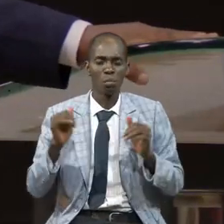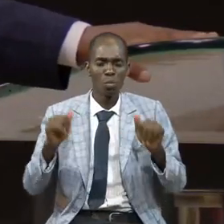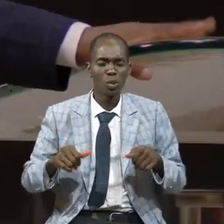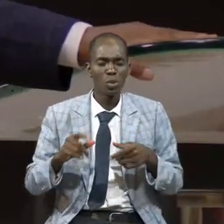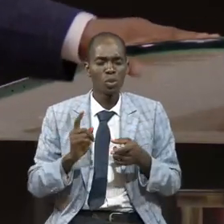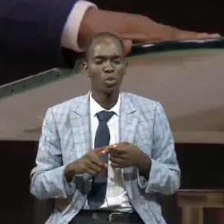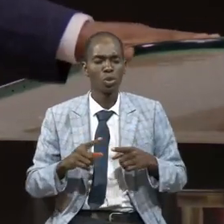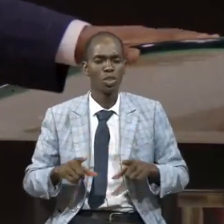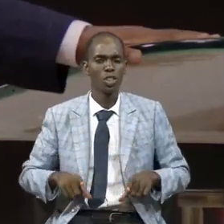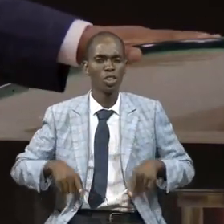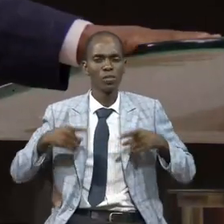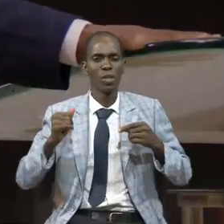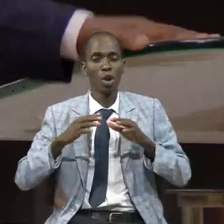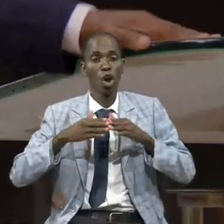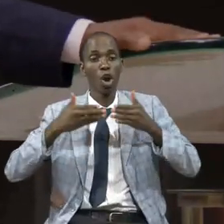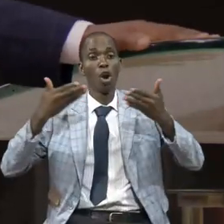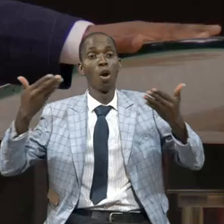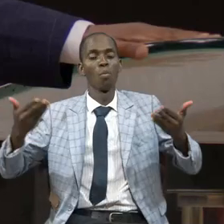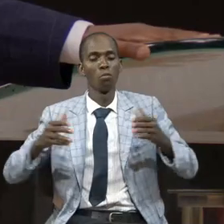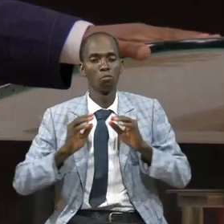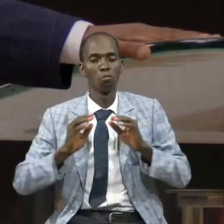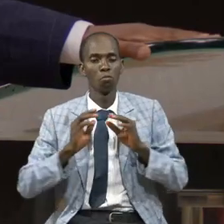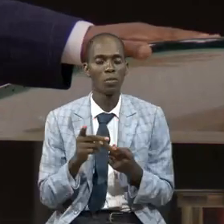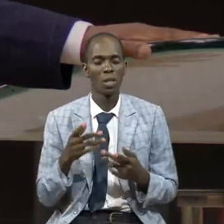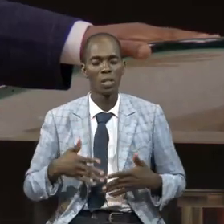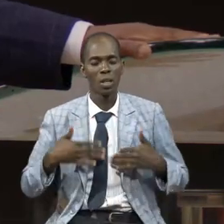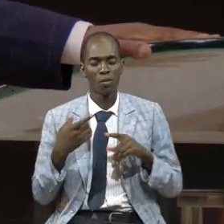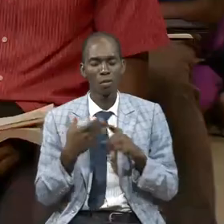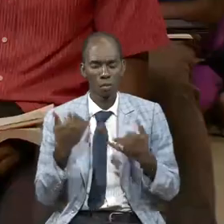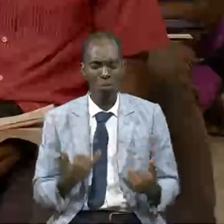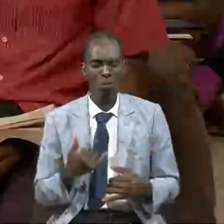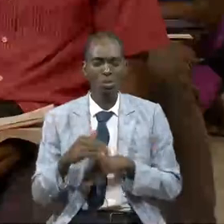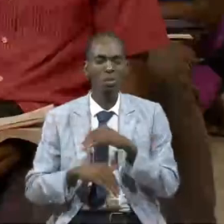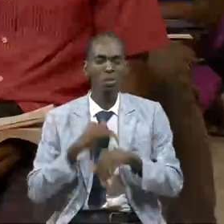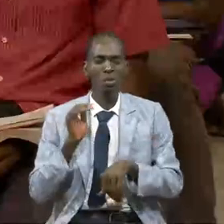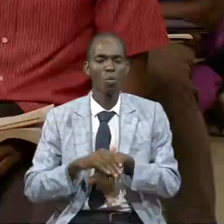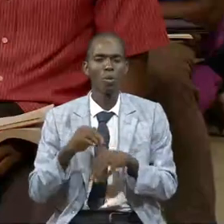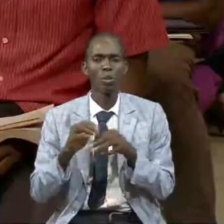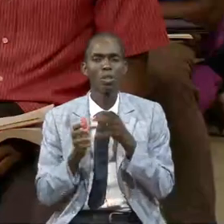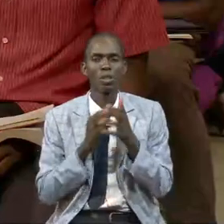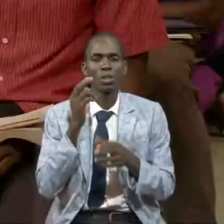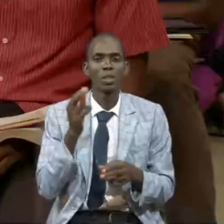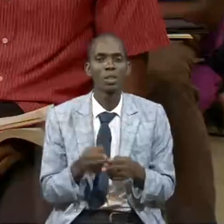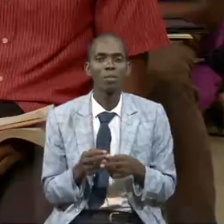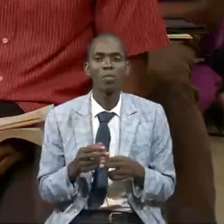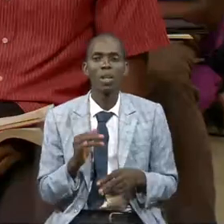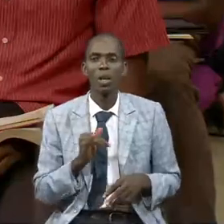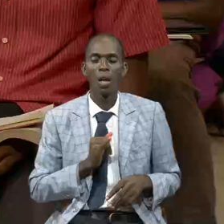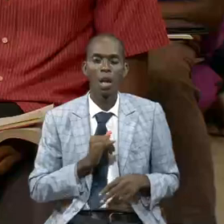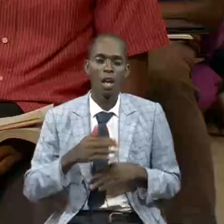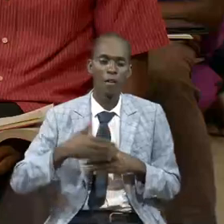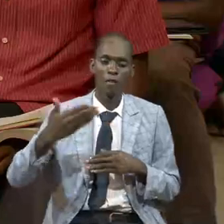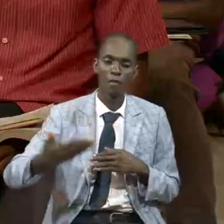mener une vie transparente, juste, à partir de ce soir au nom de Jésus. Je